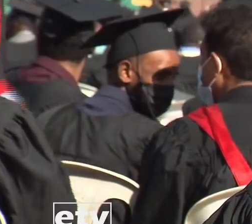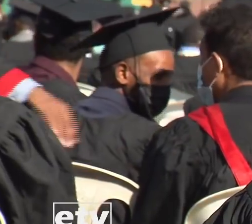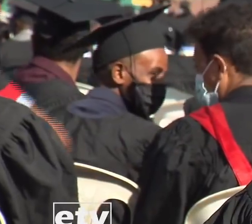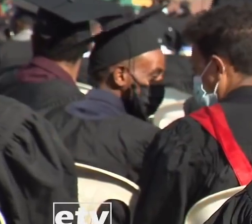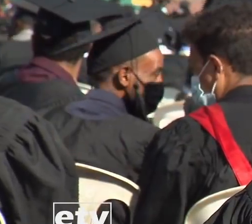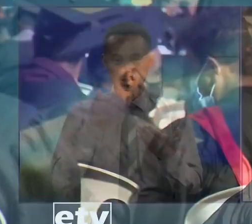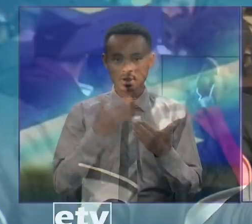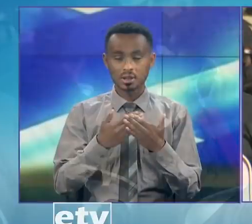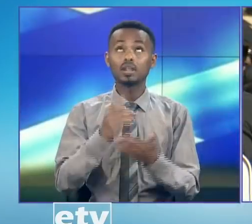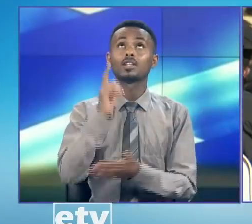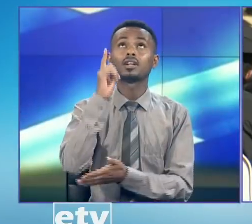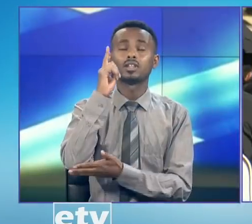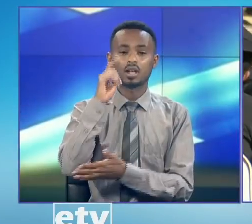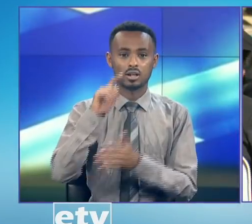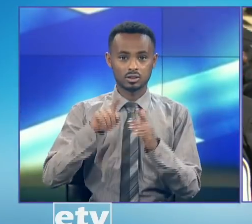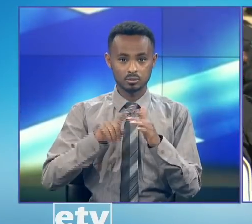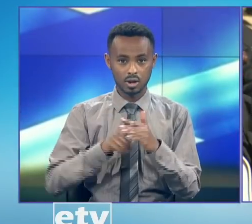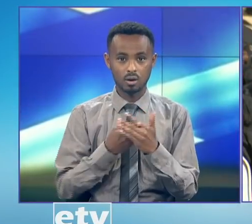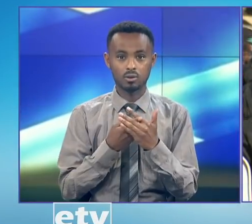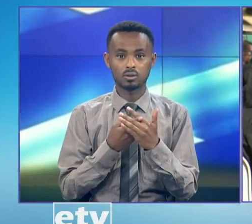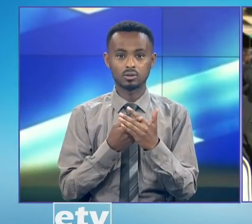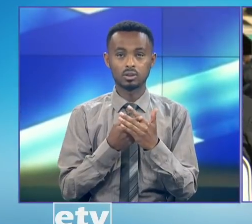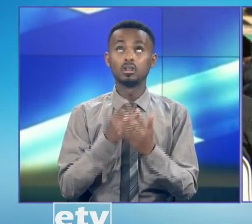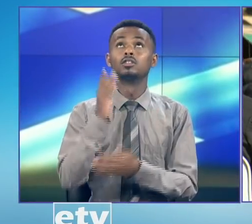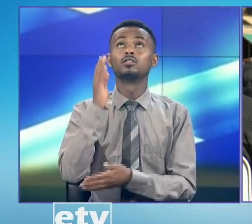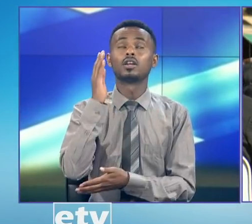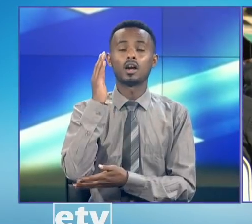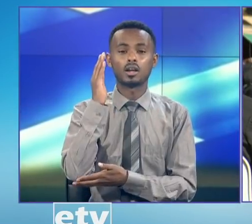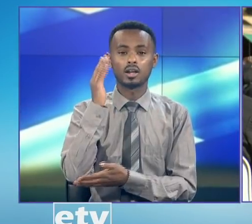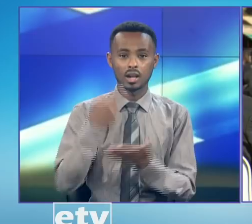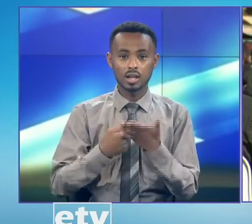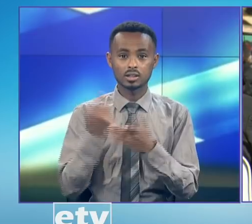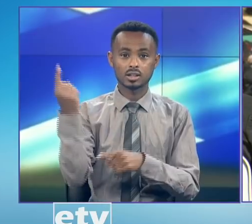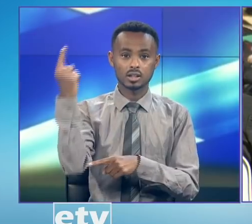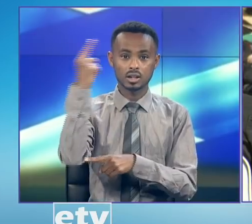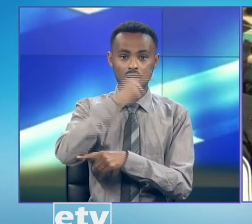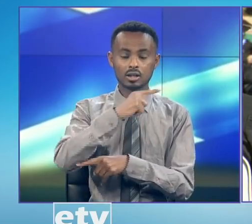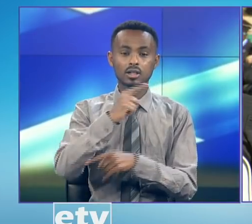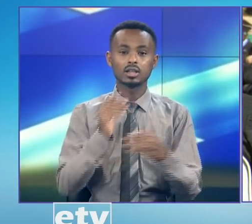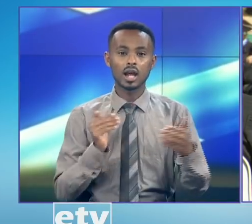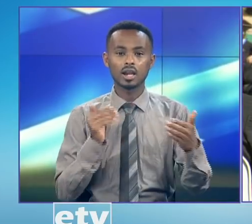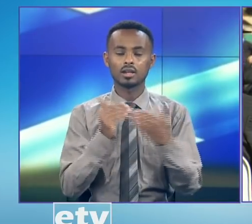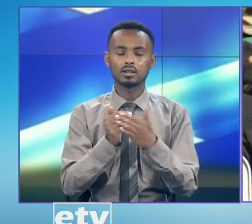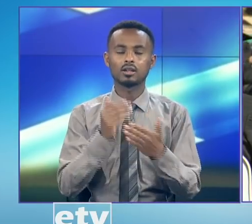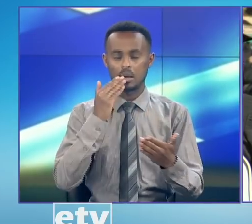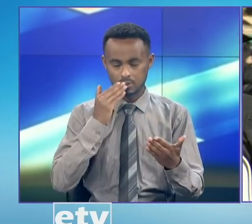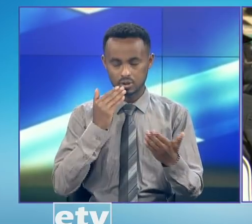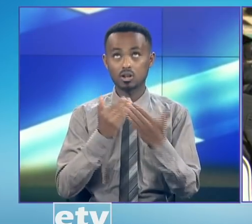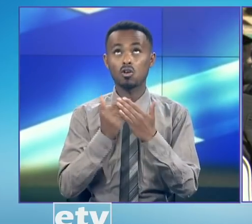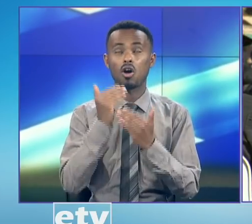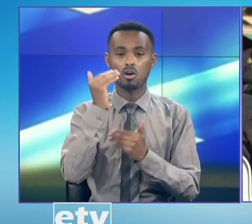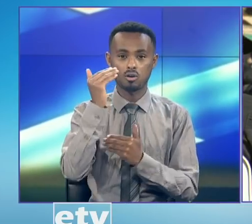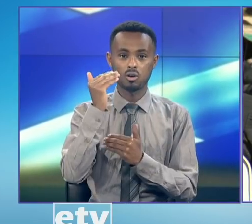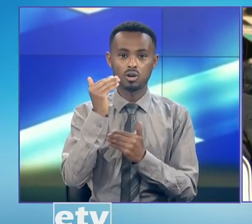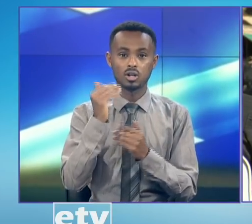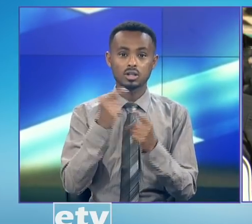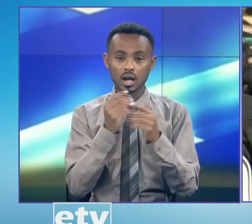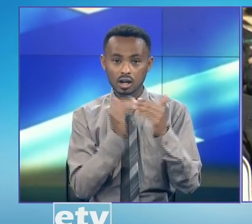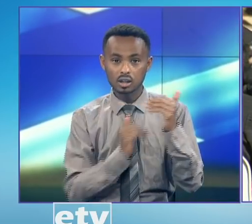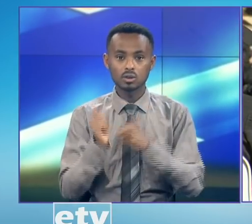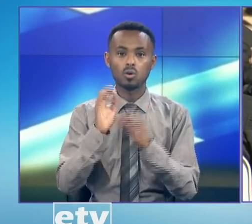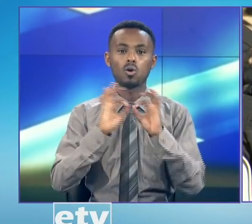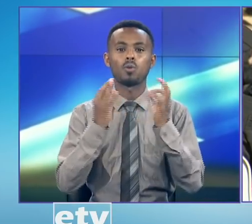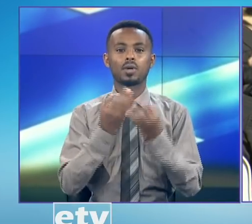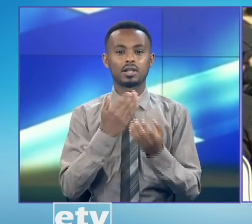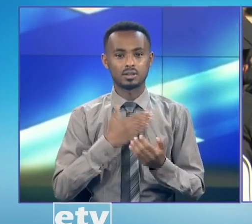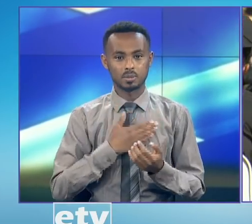ሳመሰግን ከፈጣሪ ጀምራለሁ ፈጣሪ ለዚህ ቀን ሰላበቀኝ አመሰግናለሁ ከዛ ቀጥሎ